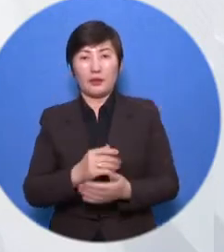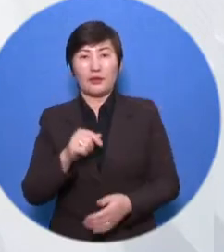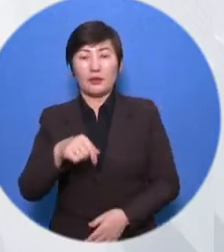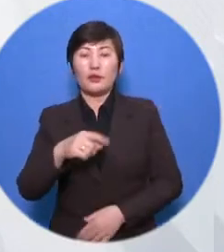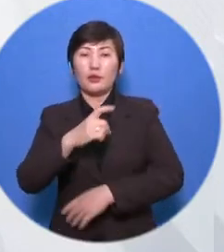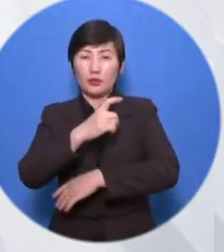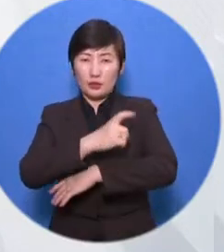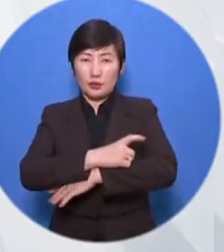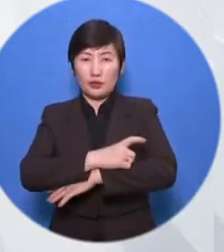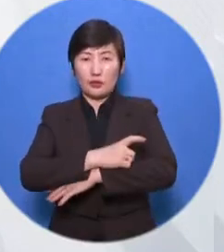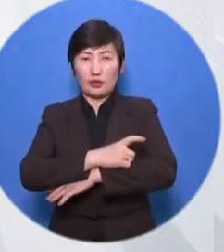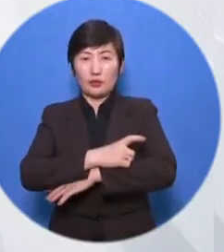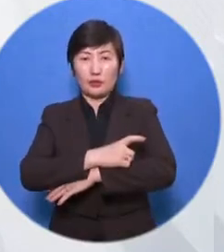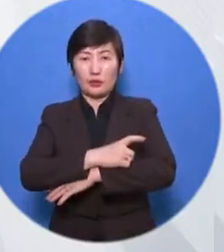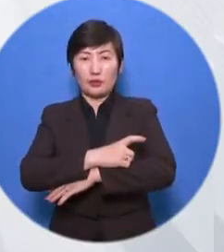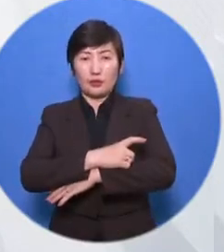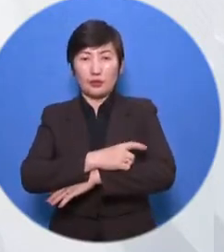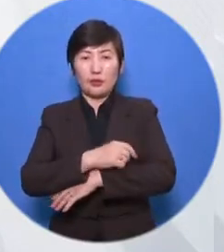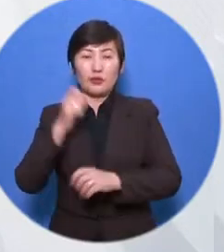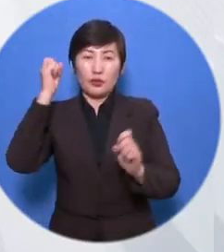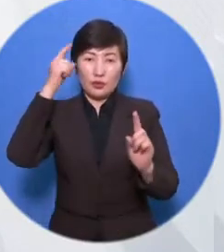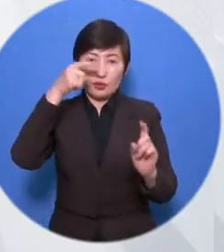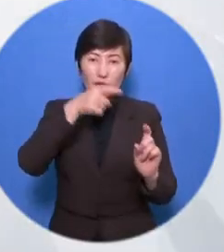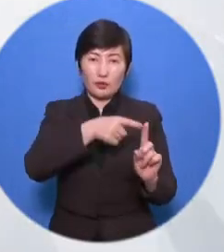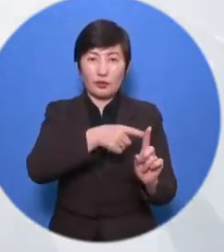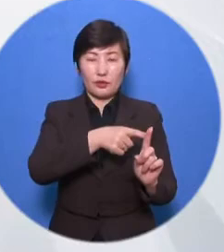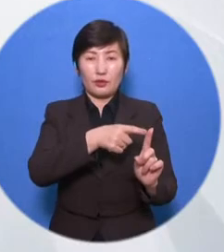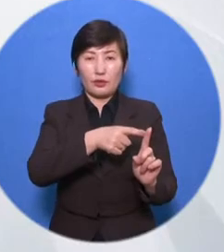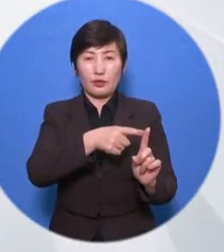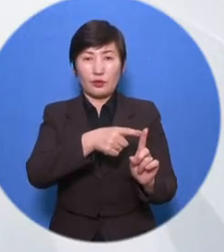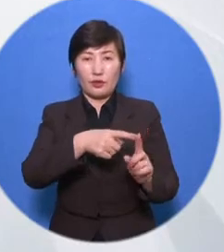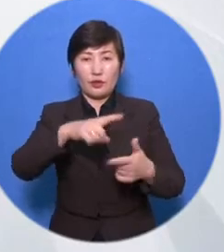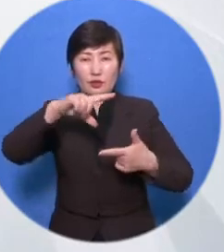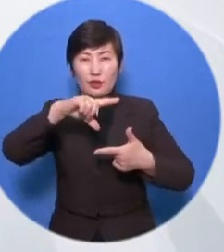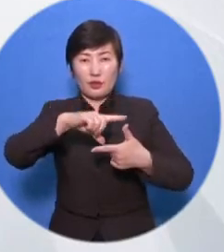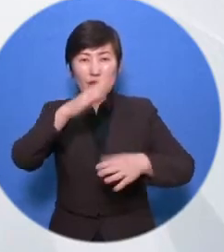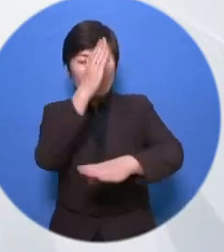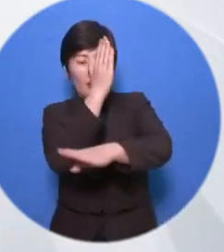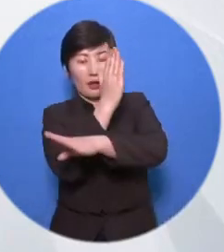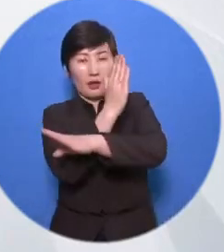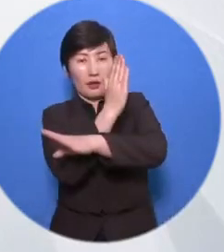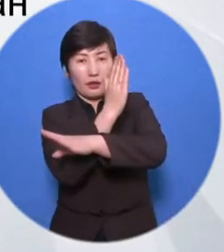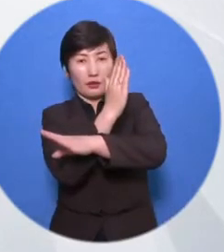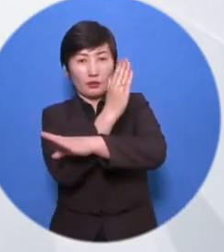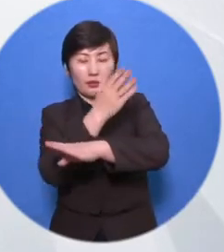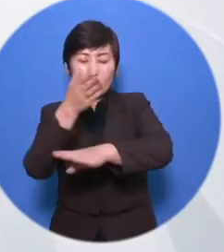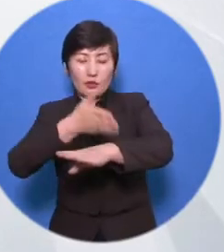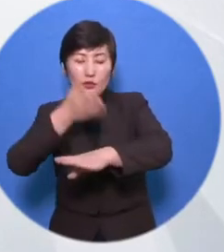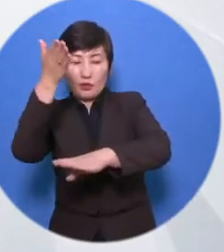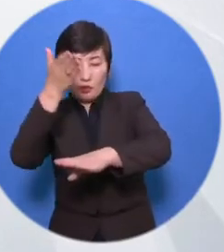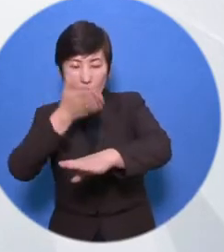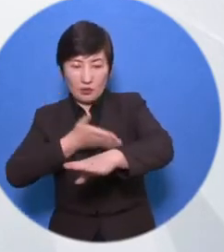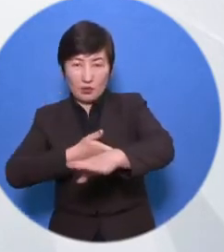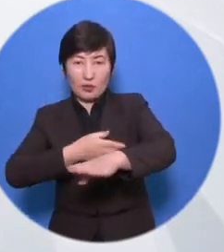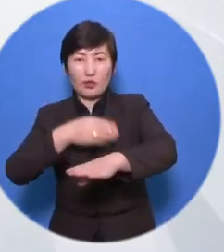энэ хичээлийн маань зорилго нь дэг шунцад координатын хавтгаан эхийг дарсан шулууны тэгштгэл бичих